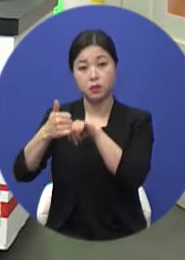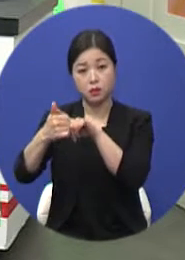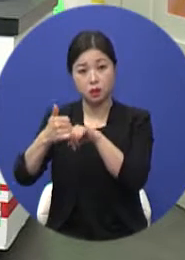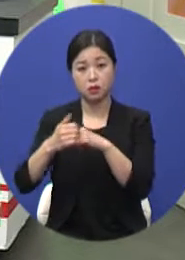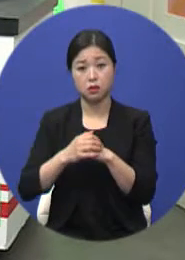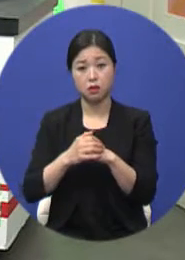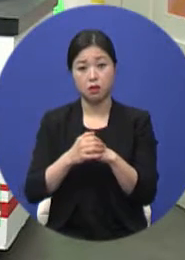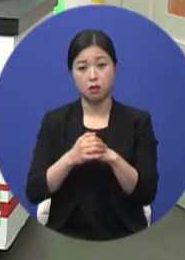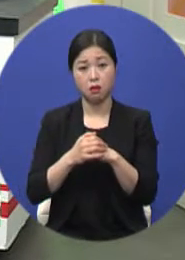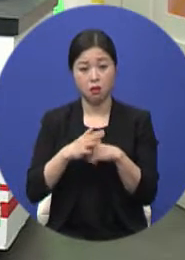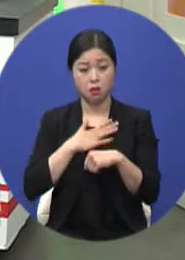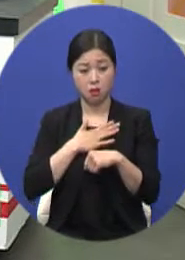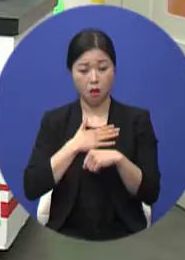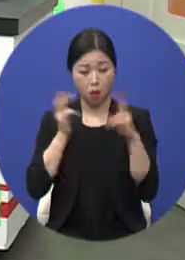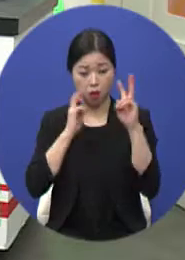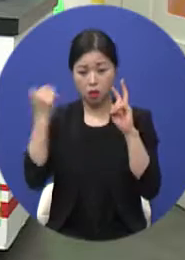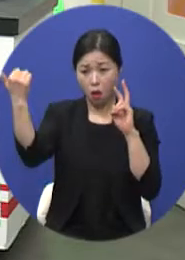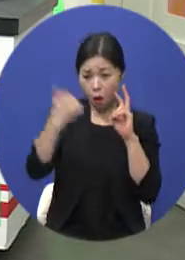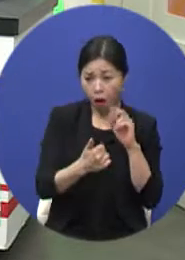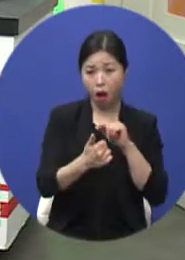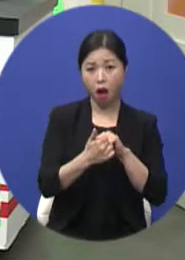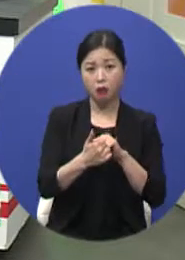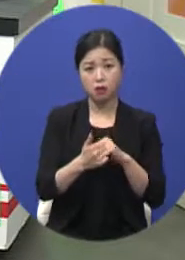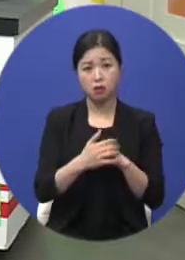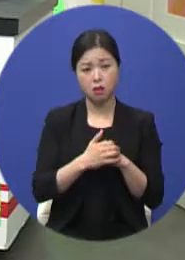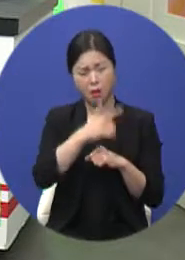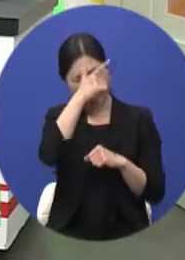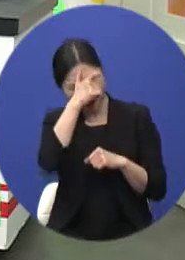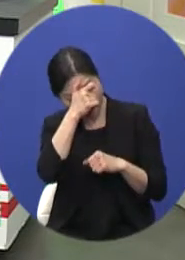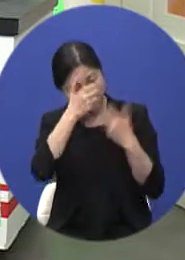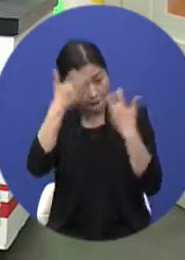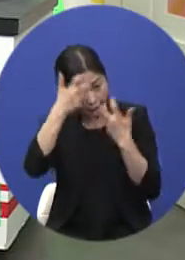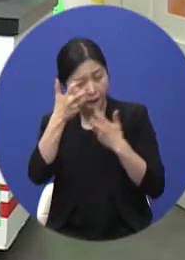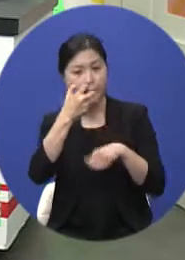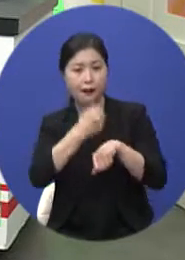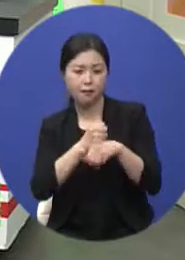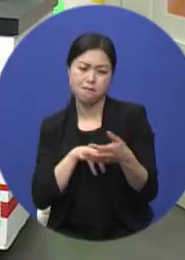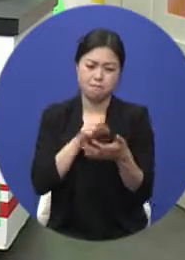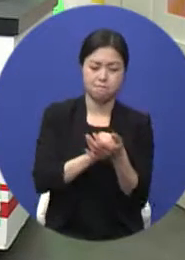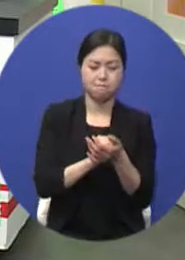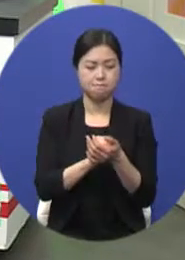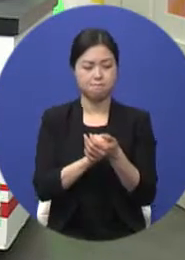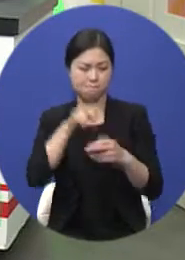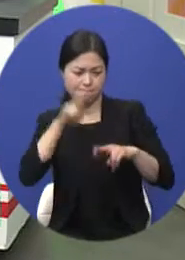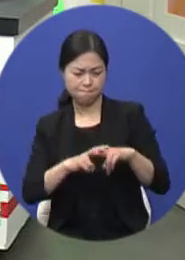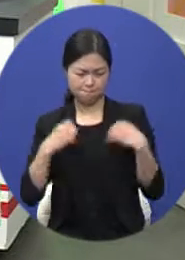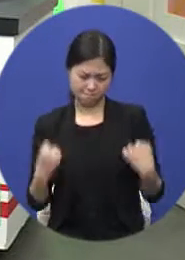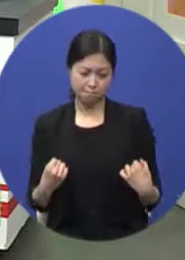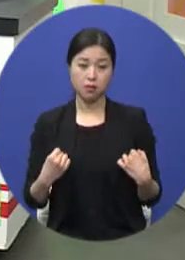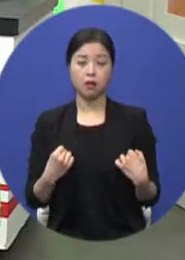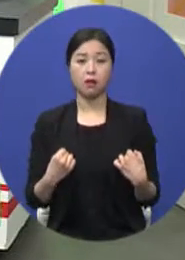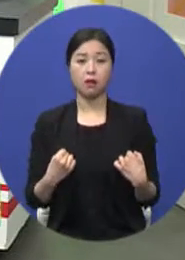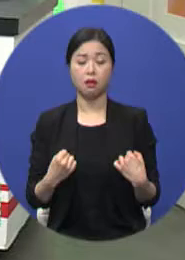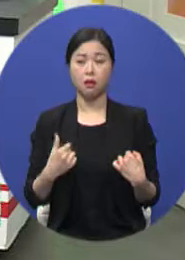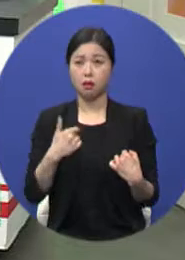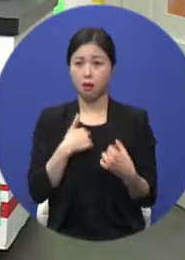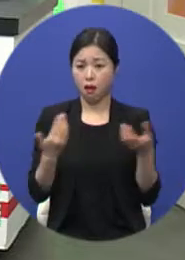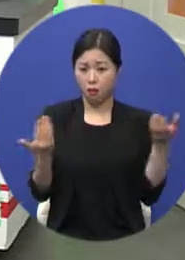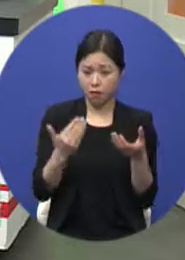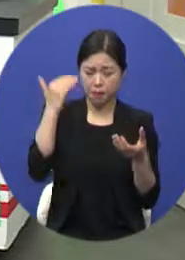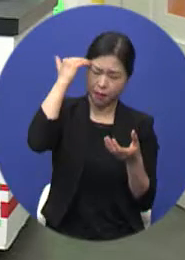와서 억지 부리고 잠수 뭐 이렇게 장악을 하고 있다든가 제가 일을 못하게